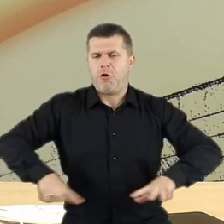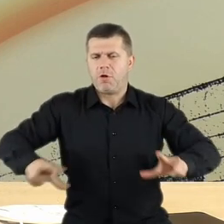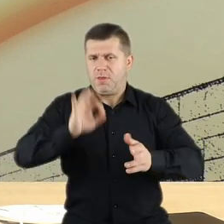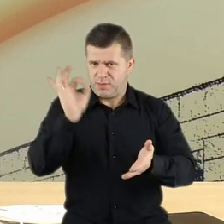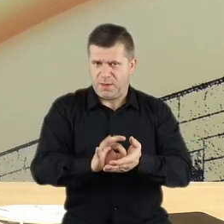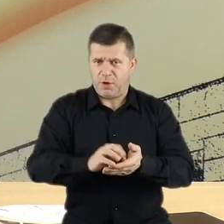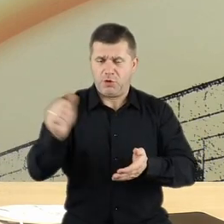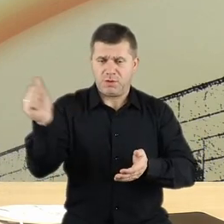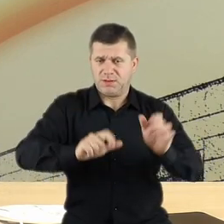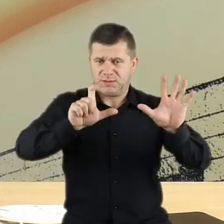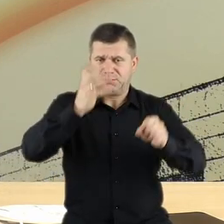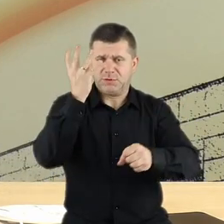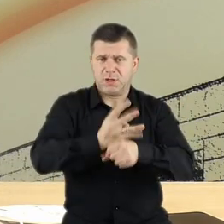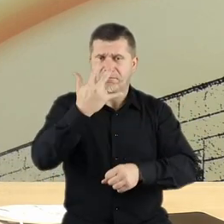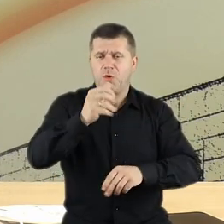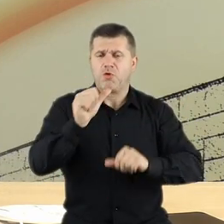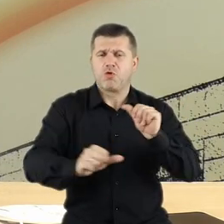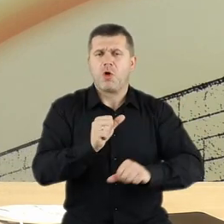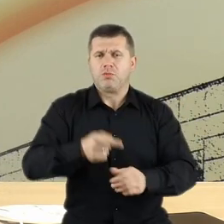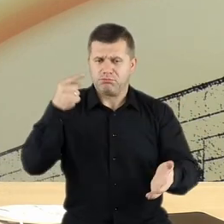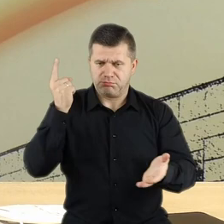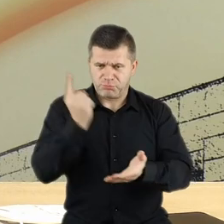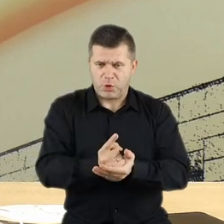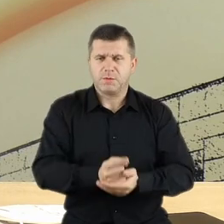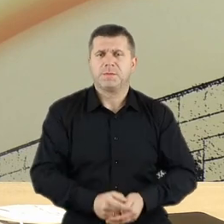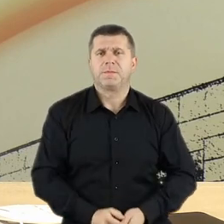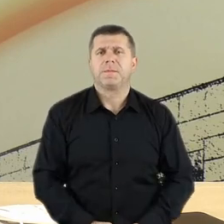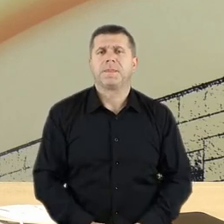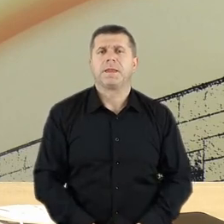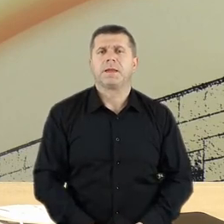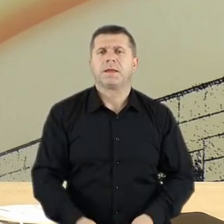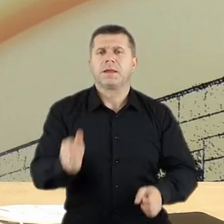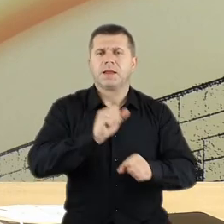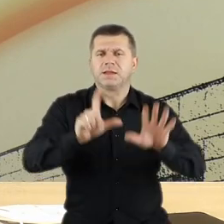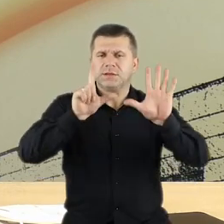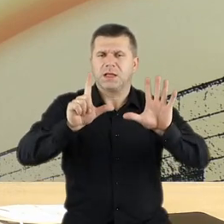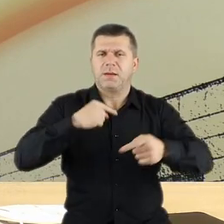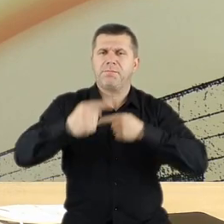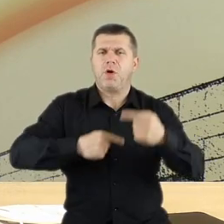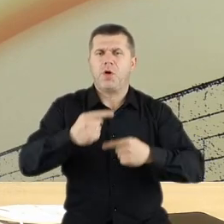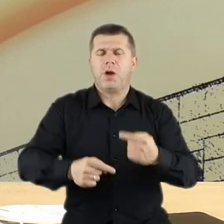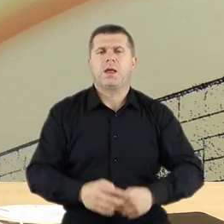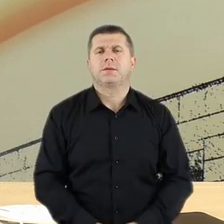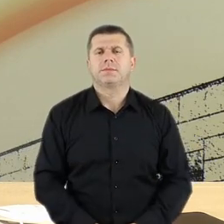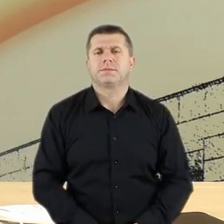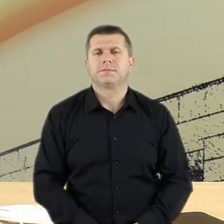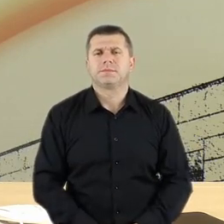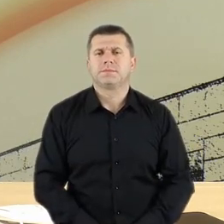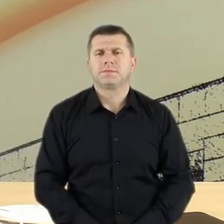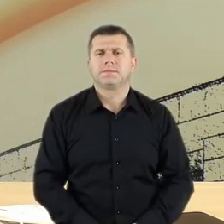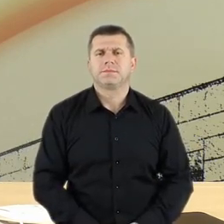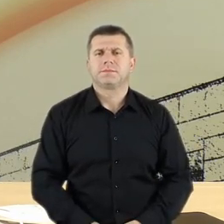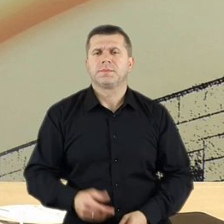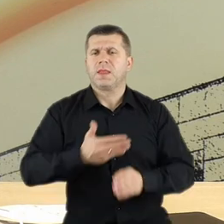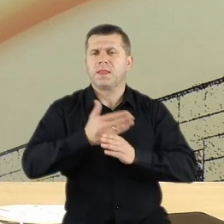bo skoro aż do 1745 roku dotarłam No to jest siedem pokoleń No dalej